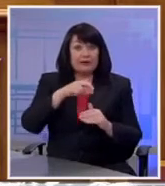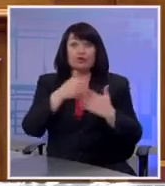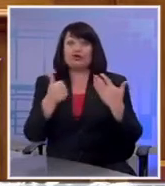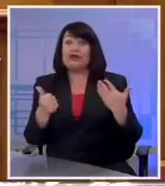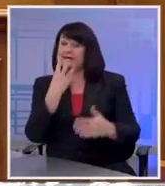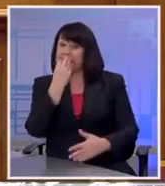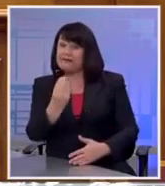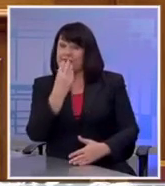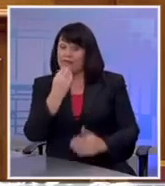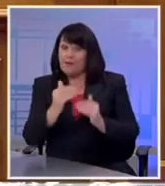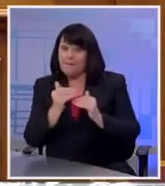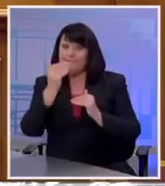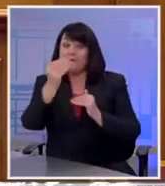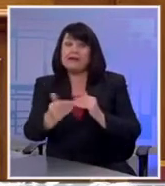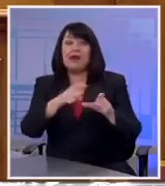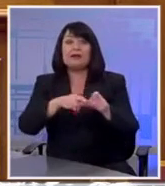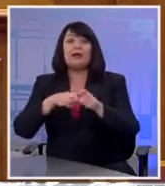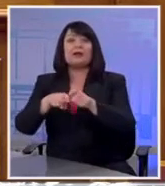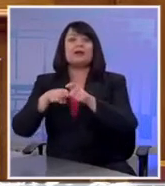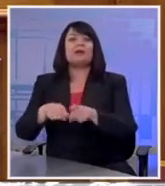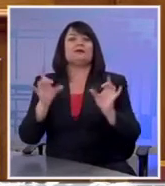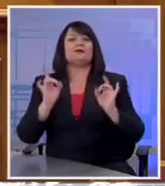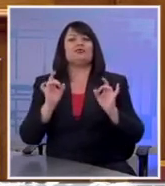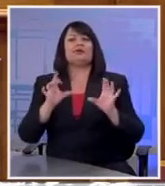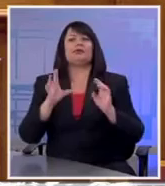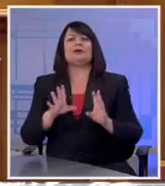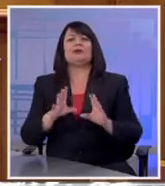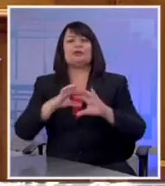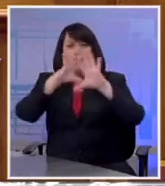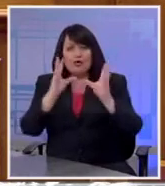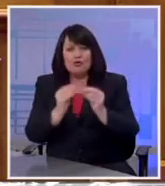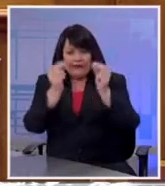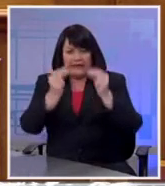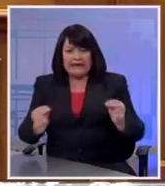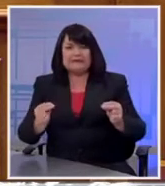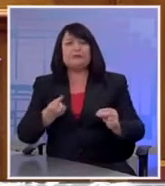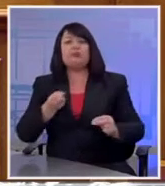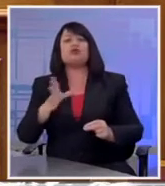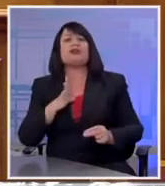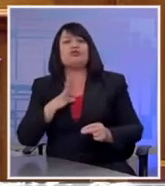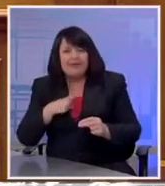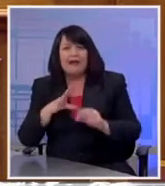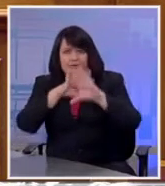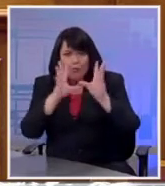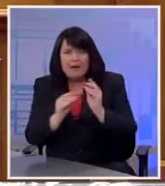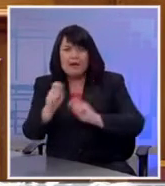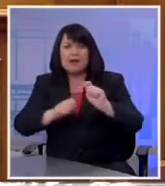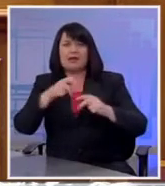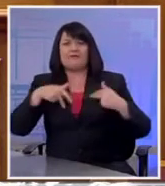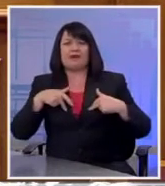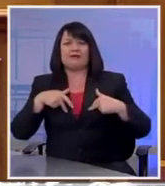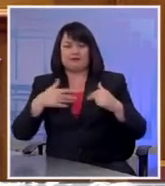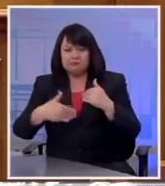26 Δευτέρου, καμία εταιρεία δημοσκοπήσεων δεν μέτρησε τη λύση της οικουμενικής πόσοι τη θέλουν. Τι